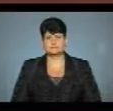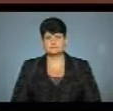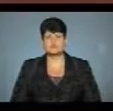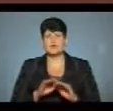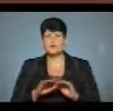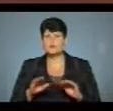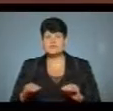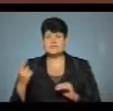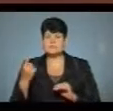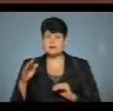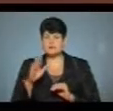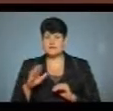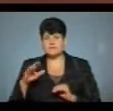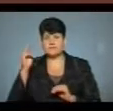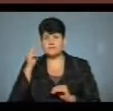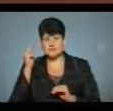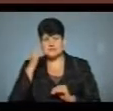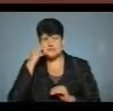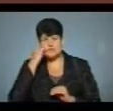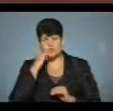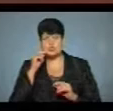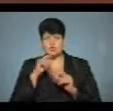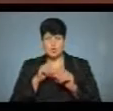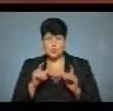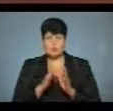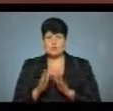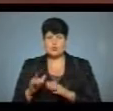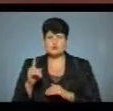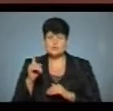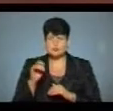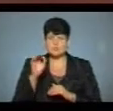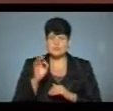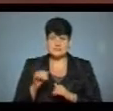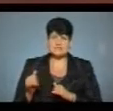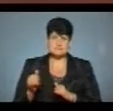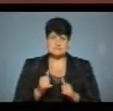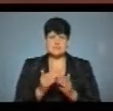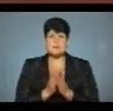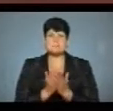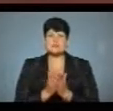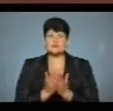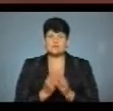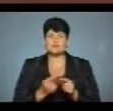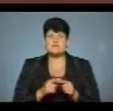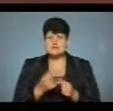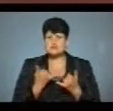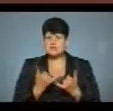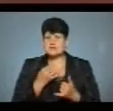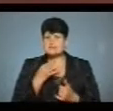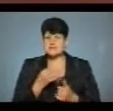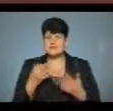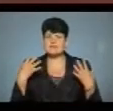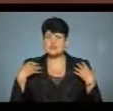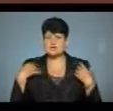Учні, які з 1 вересня навчатимуться за старою шкільною програмою, 100% забезпечені підручниками. Про це нам сьогодні повідомила